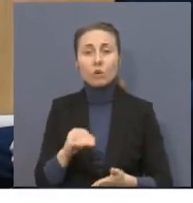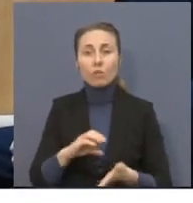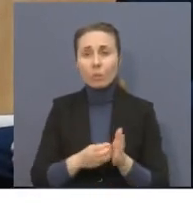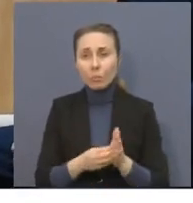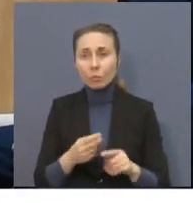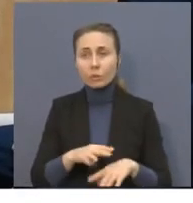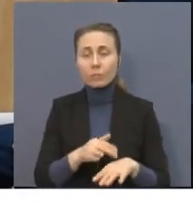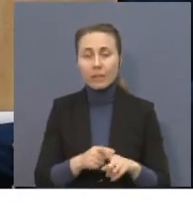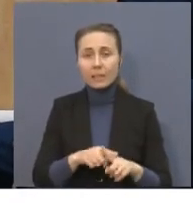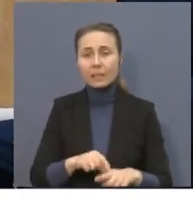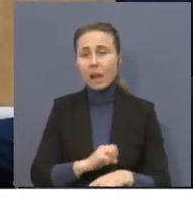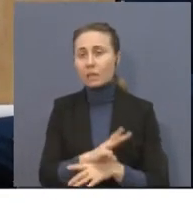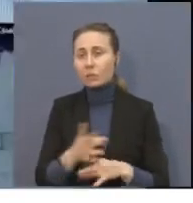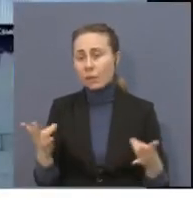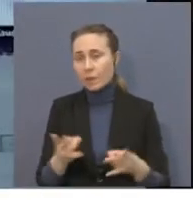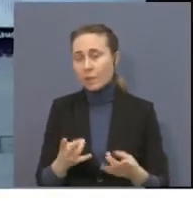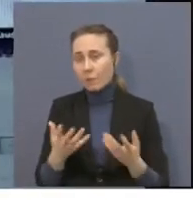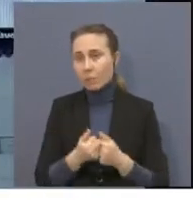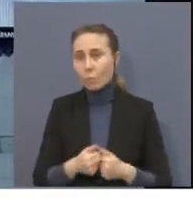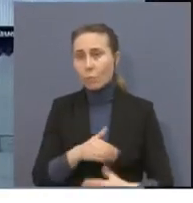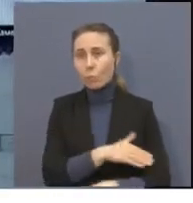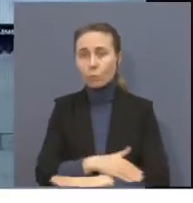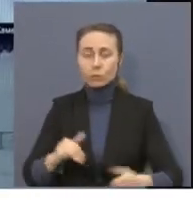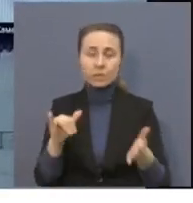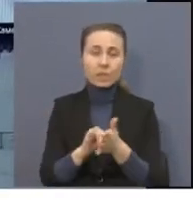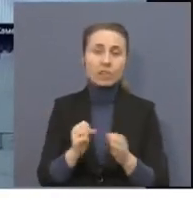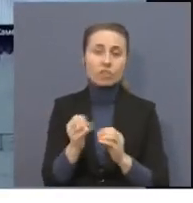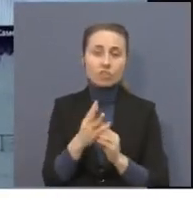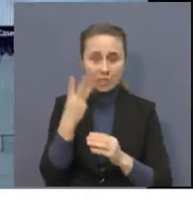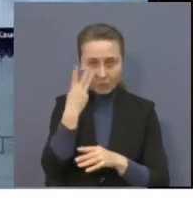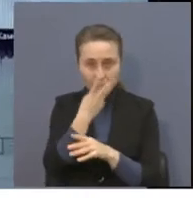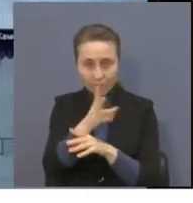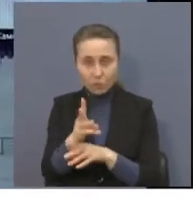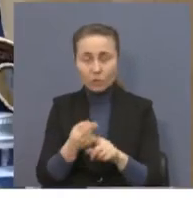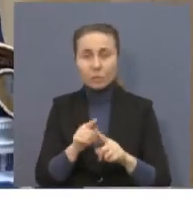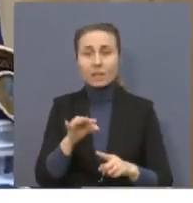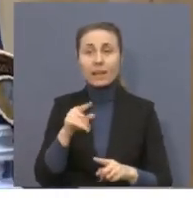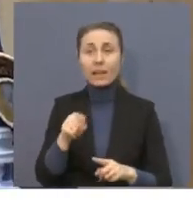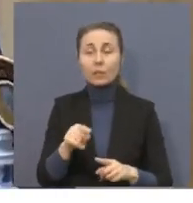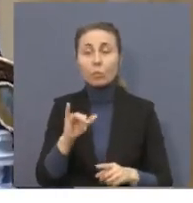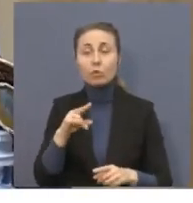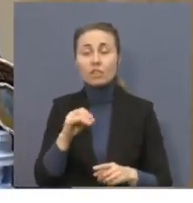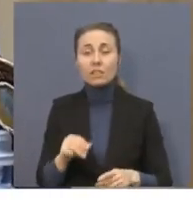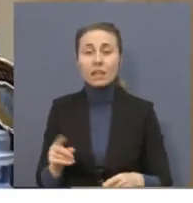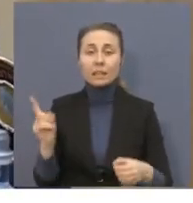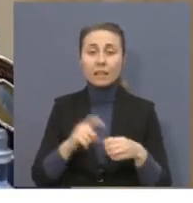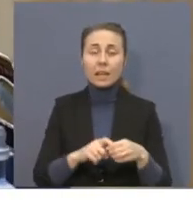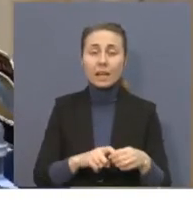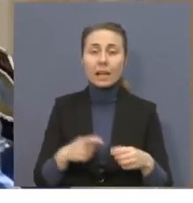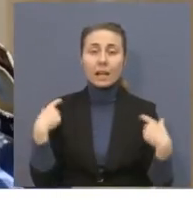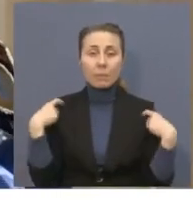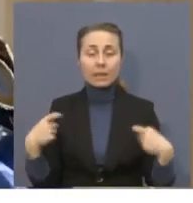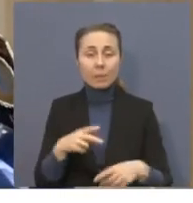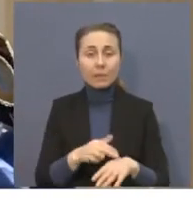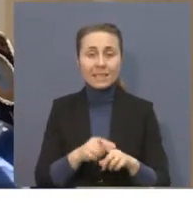оснащен необходимым оборудованием. На улицах установлено 14 камер видеонаблюдения. За этим участком закреплены капитан полиции